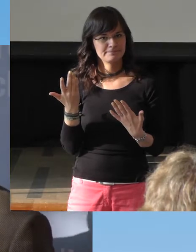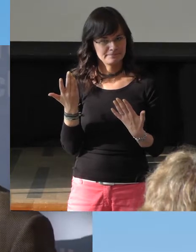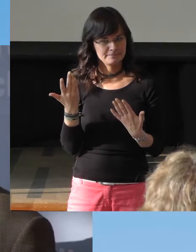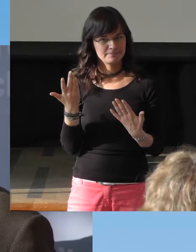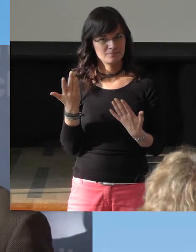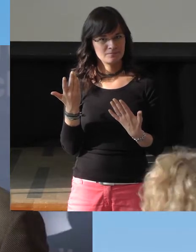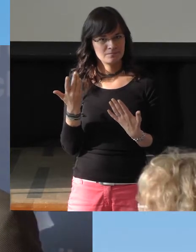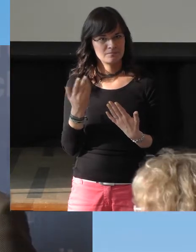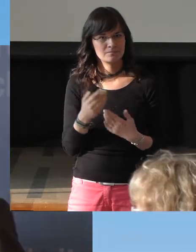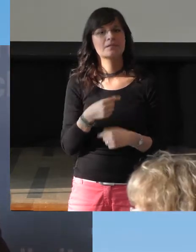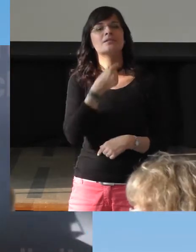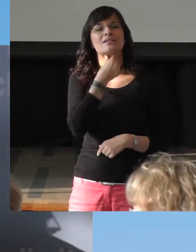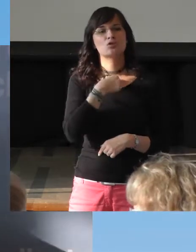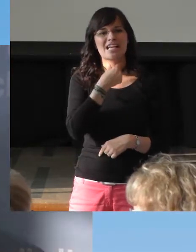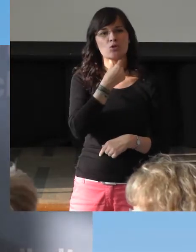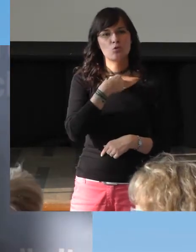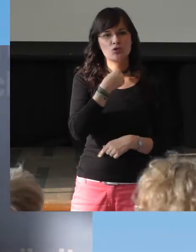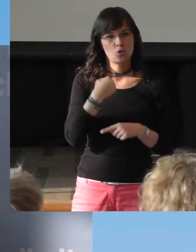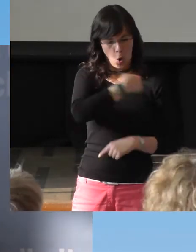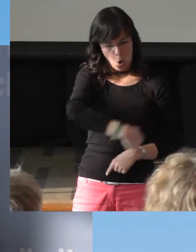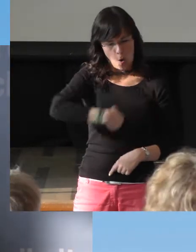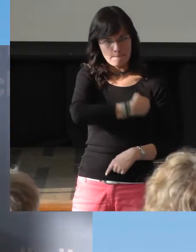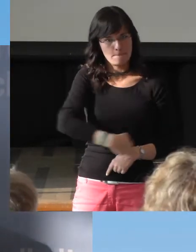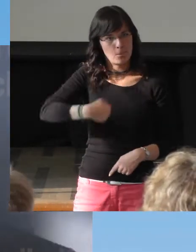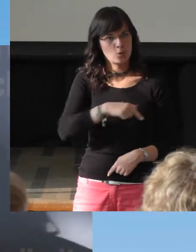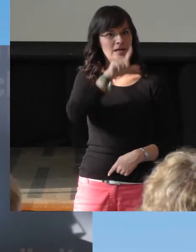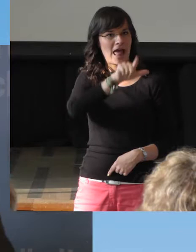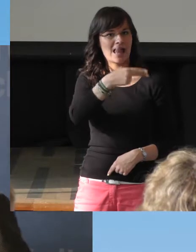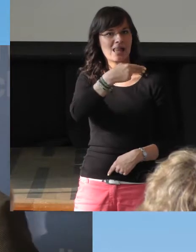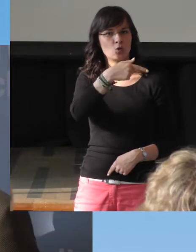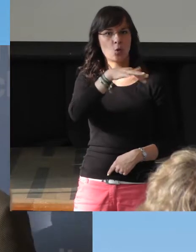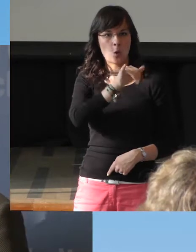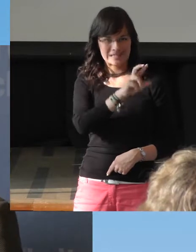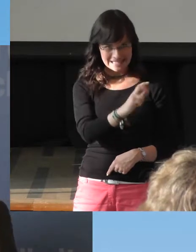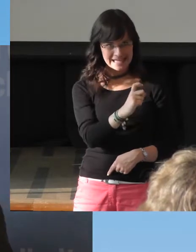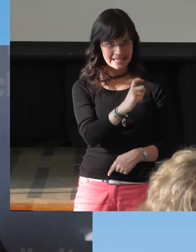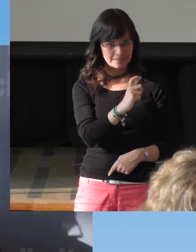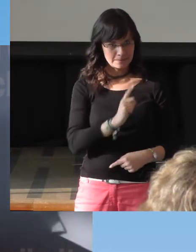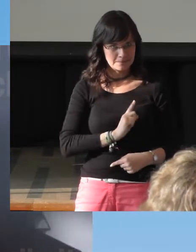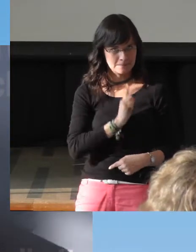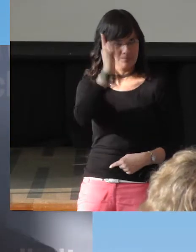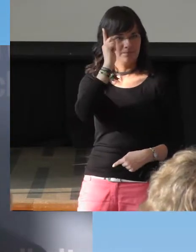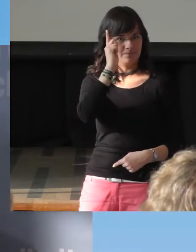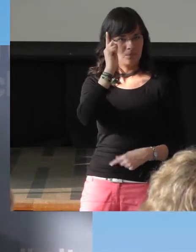der Tyroxin-Hydroxylase, die letzten Endes das Dopamin im Gehirn herstellt.